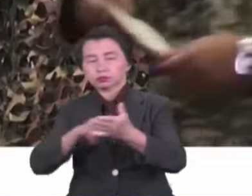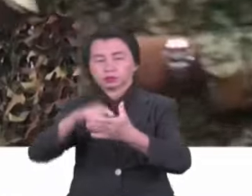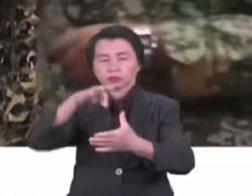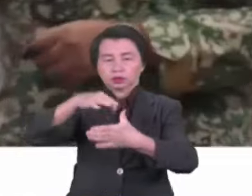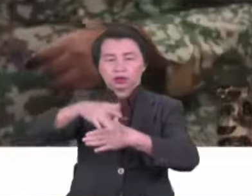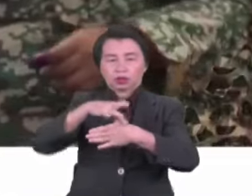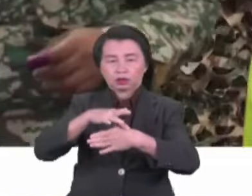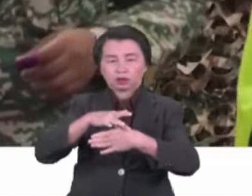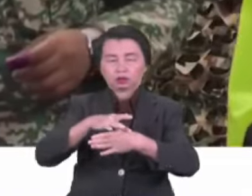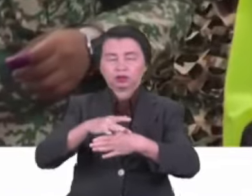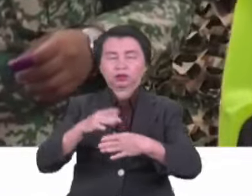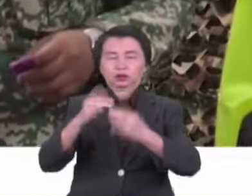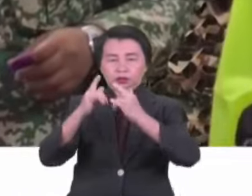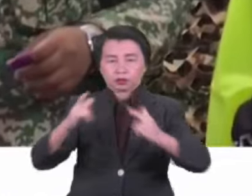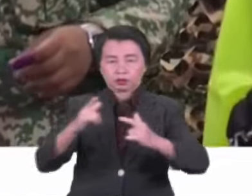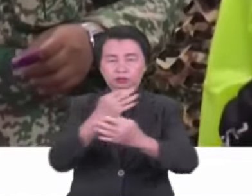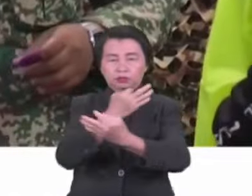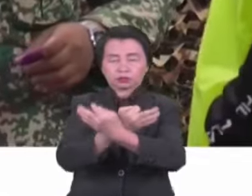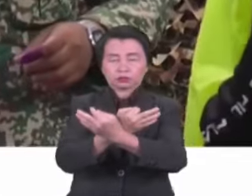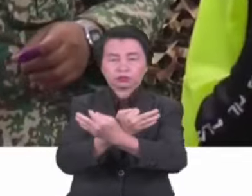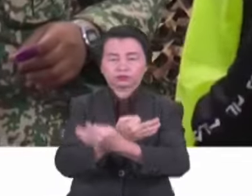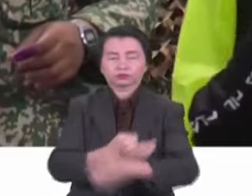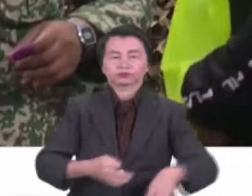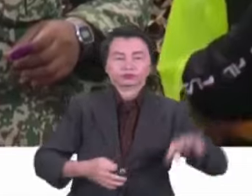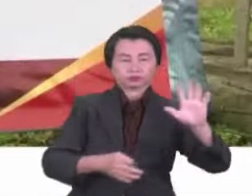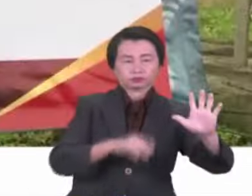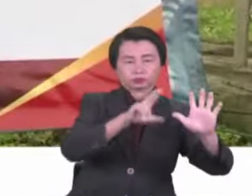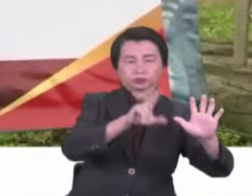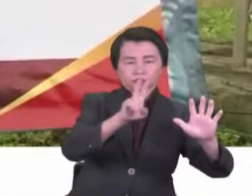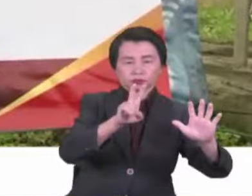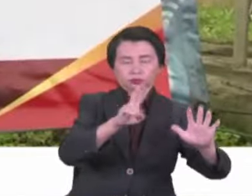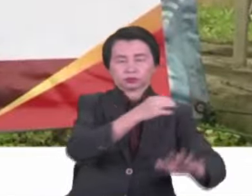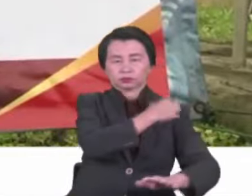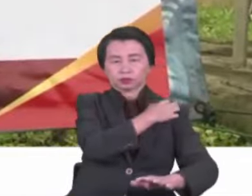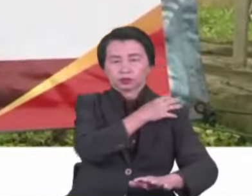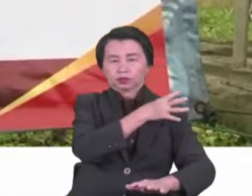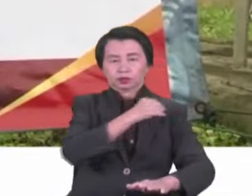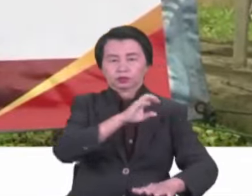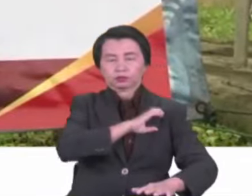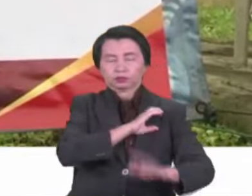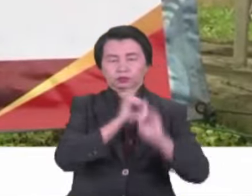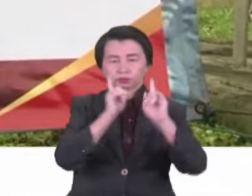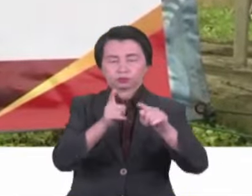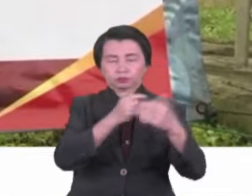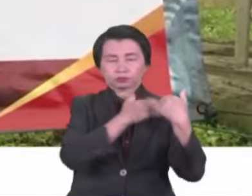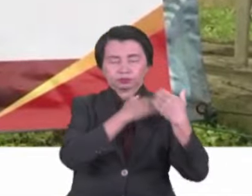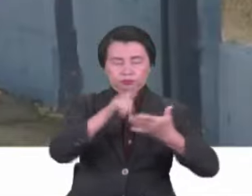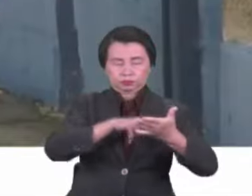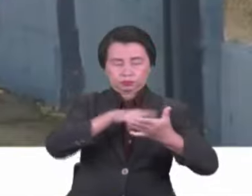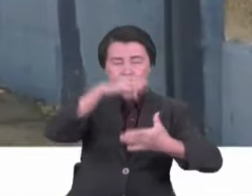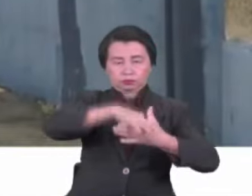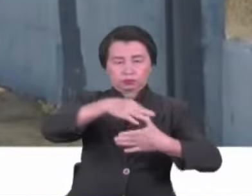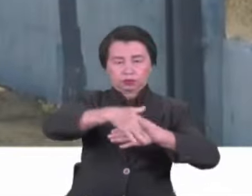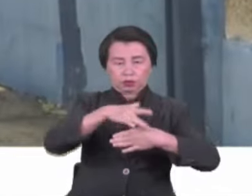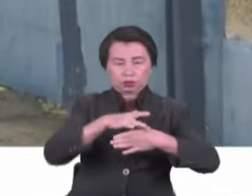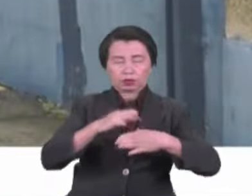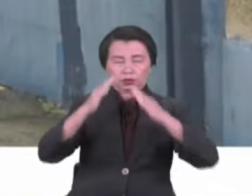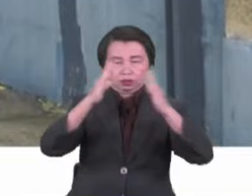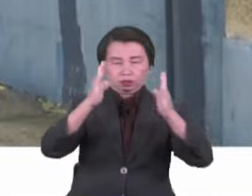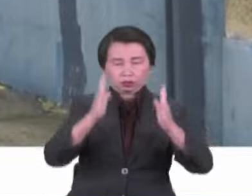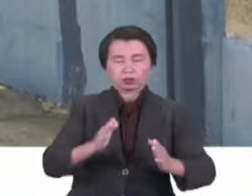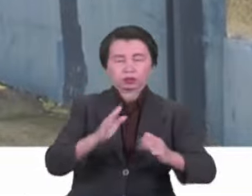Dewan Mahkota, kem Mahkota Keluang. 532 pegawai dan anggota polis menunaikan tanggungjawab masing-masing di Balai